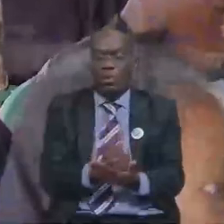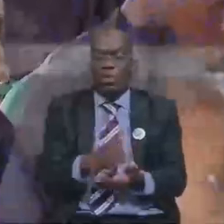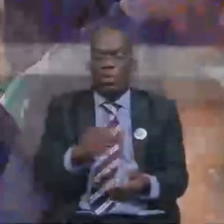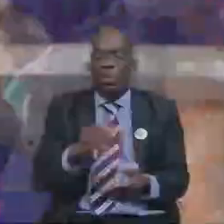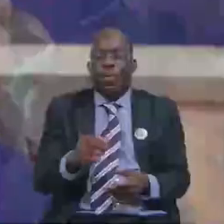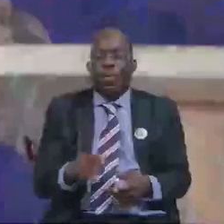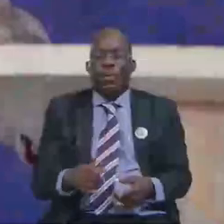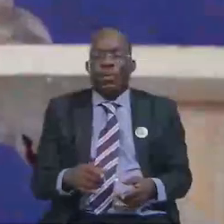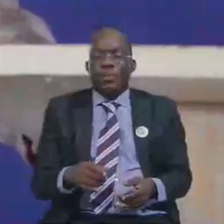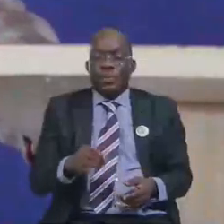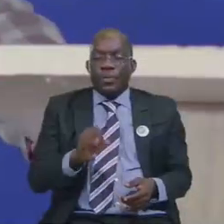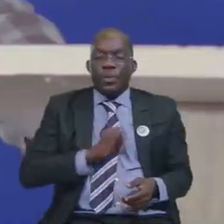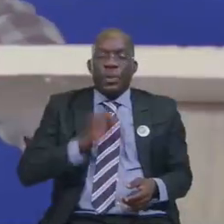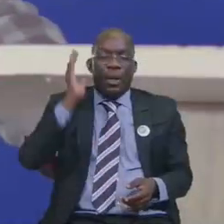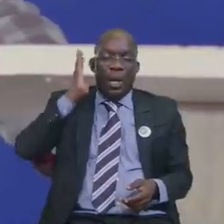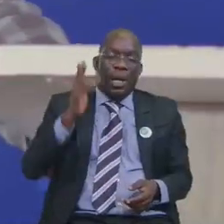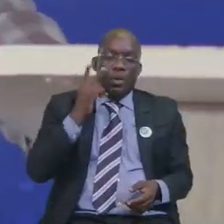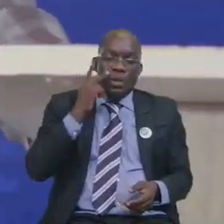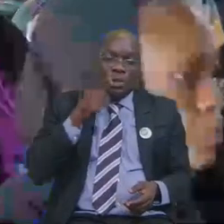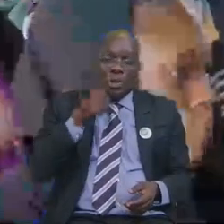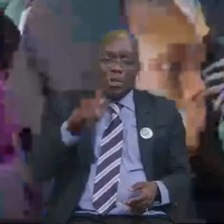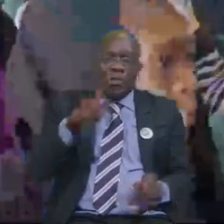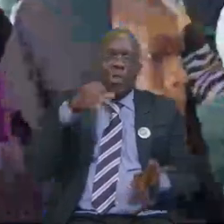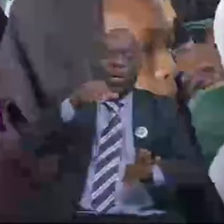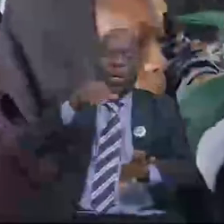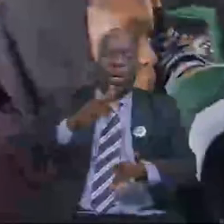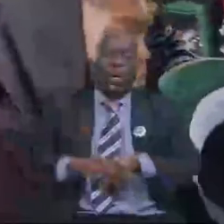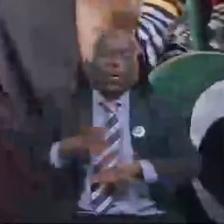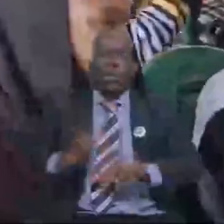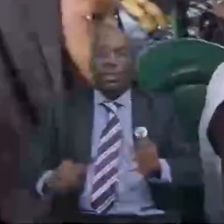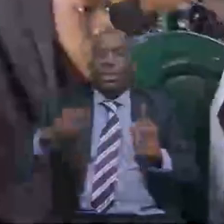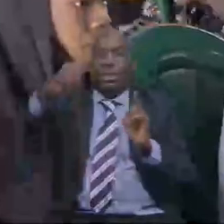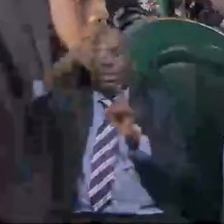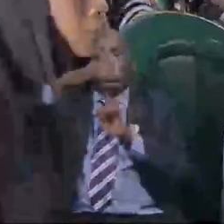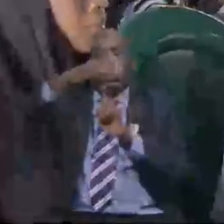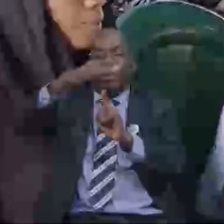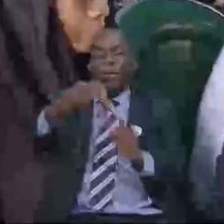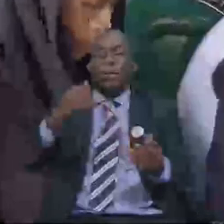je te verrai au sommet deuxième point